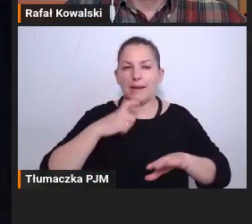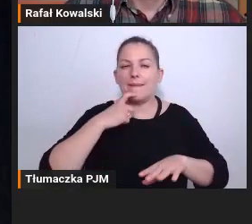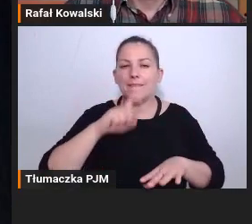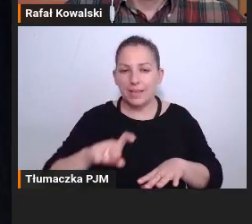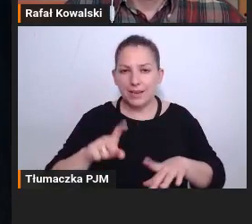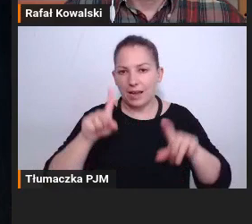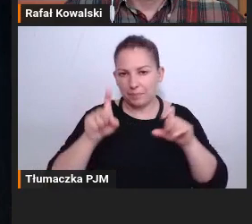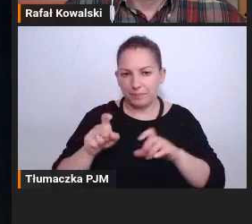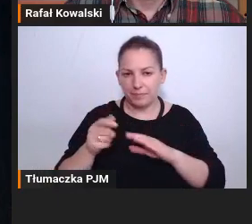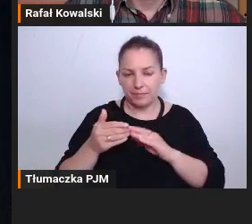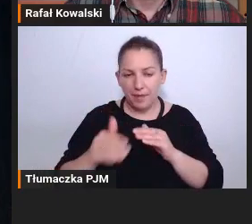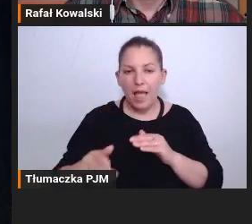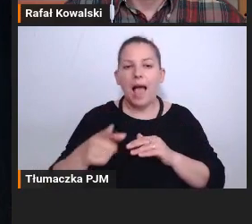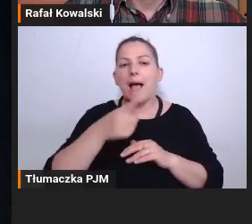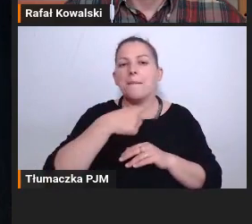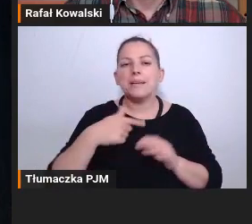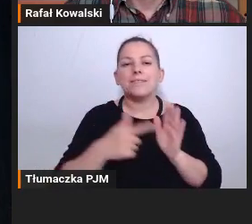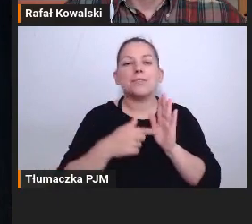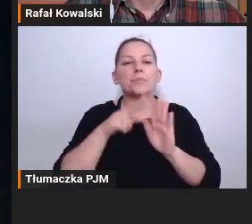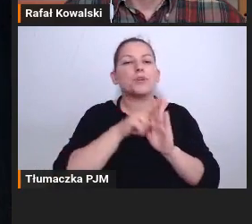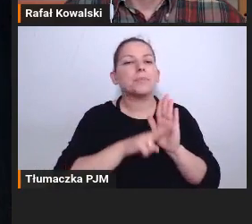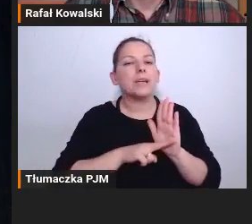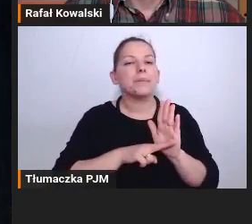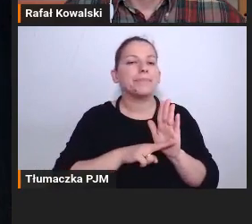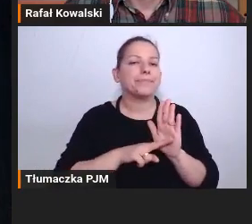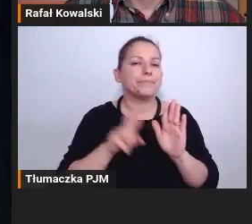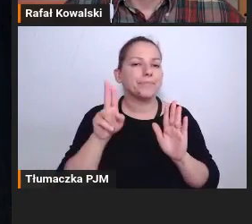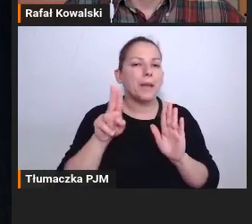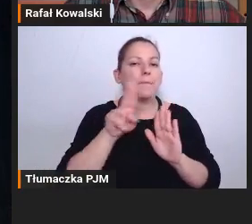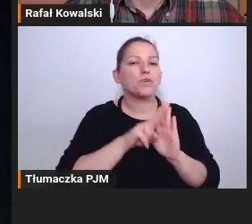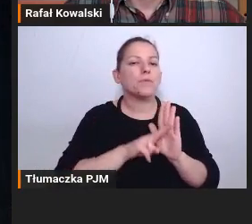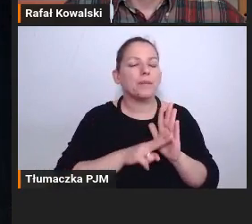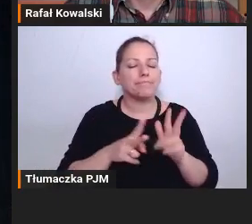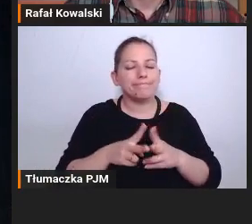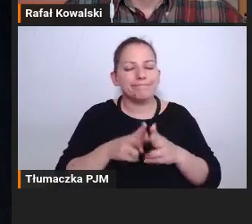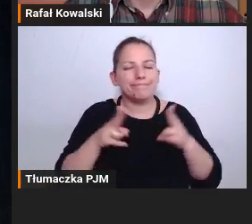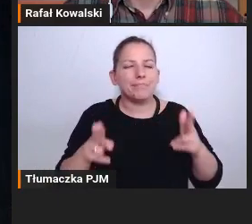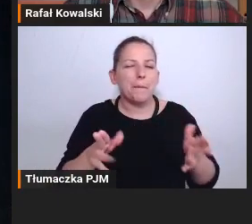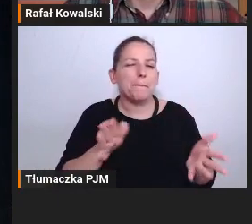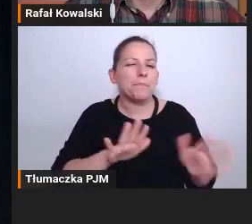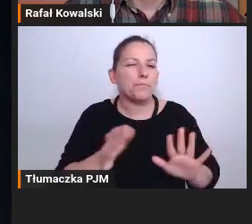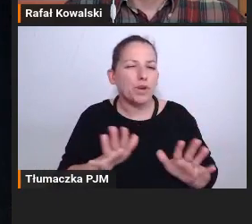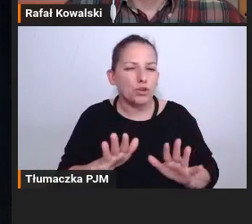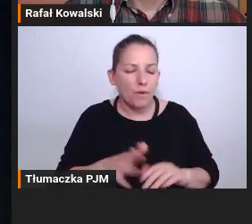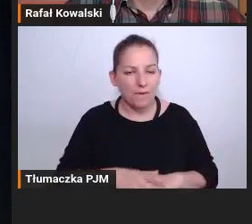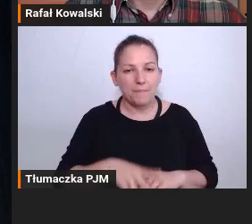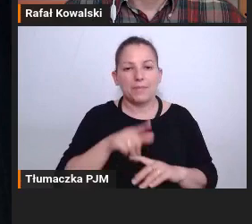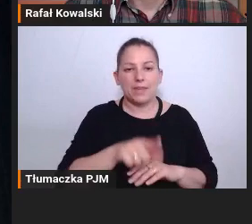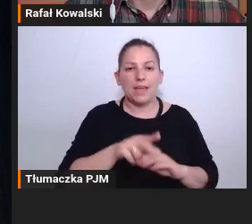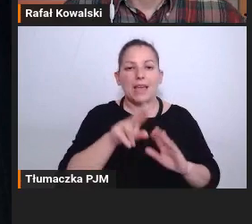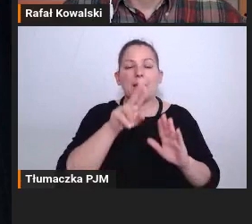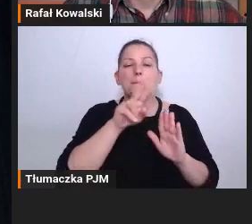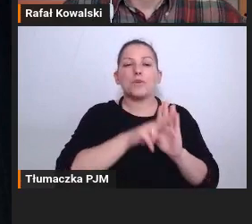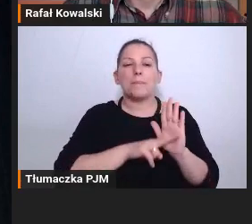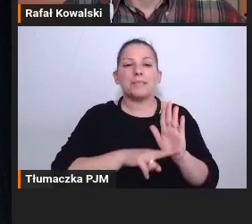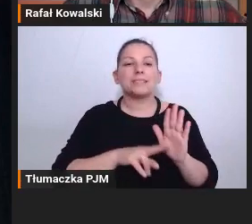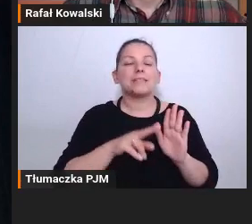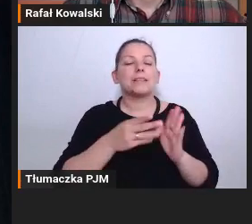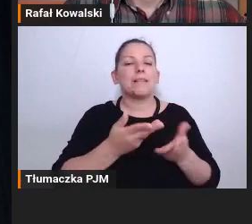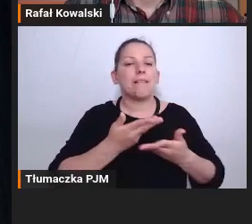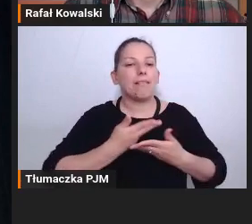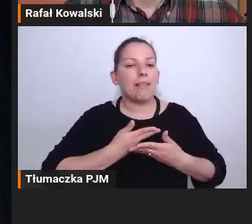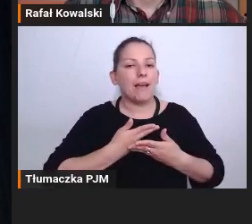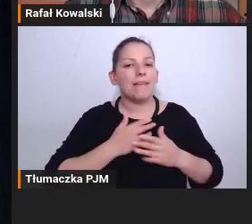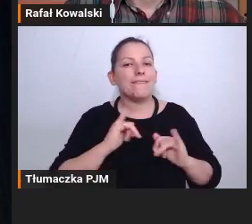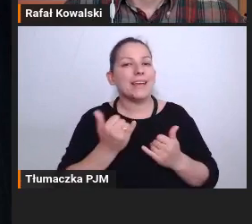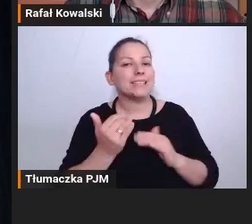Natomiast my zazwyczaj w przepisach mamy coś takiego jak przepisy przejściowe, czyli przepisy, które nam regulują, w